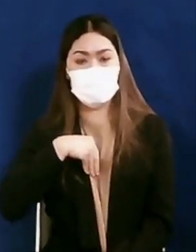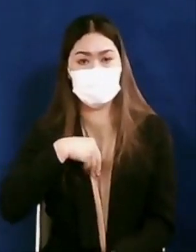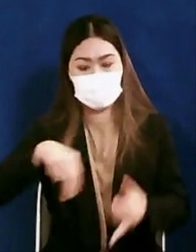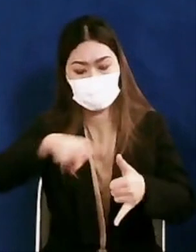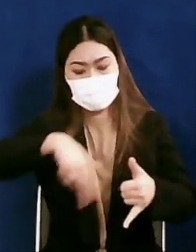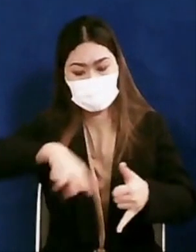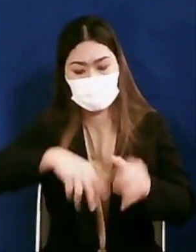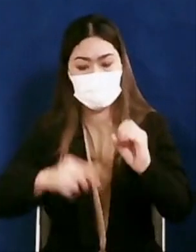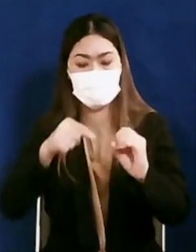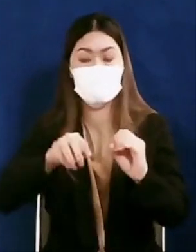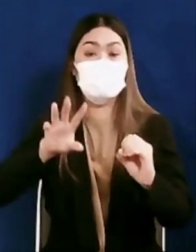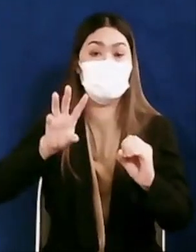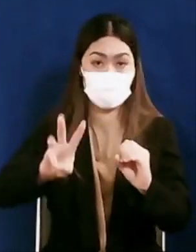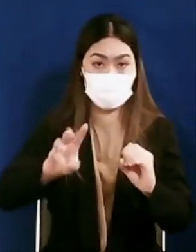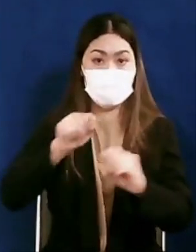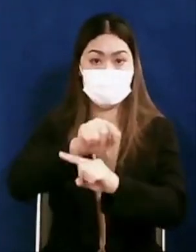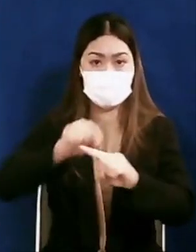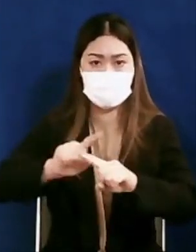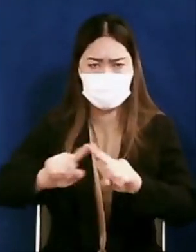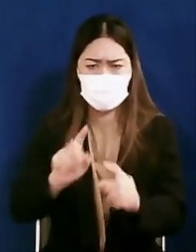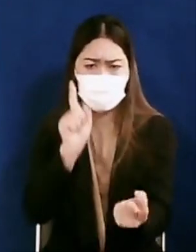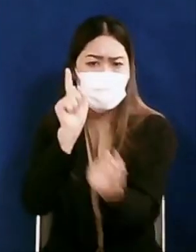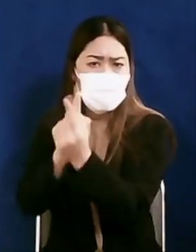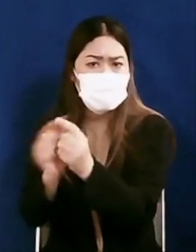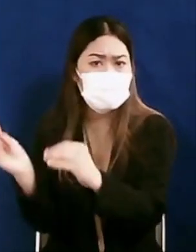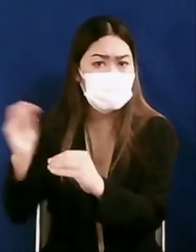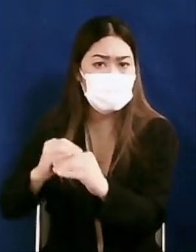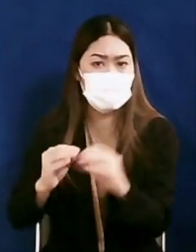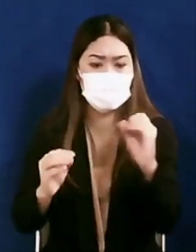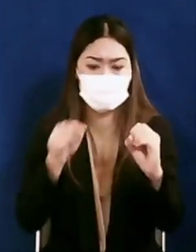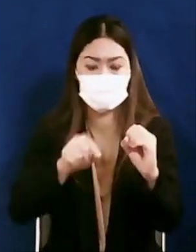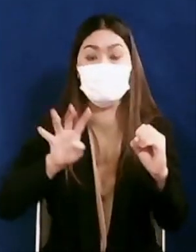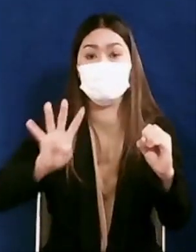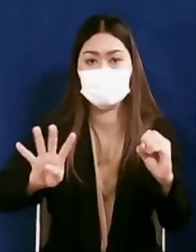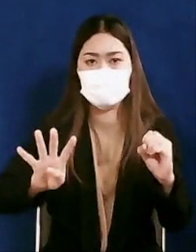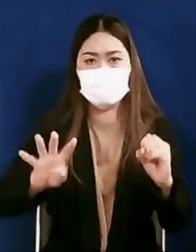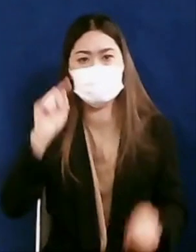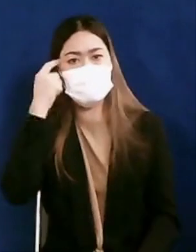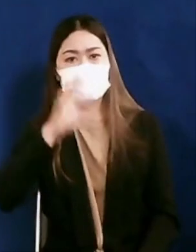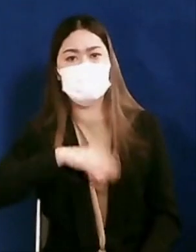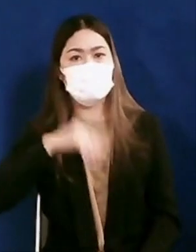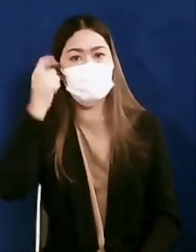เนี่ย 0.6% แต่เราไปหาเจอเพิ่มอีก 0.4% อันนี้ไม่รู้ตัว